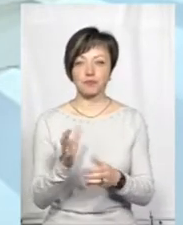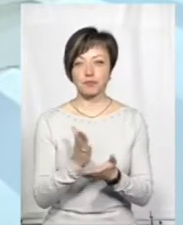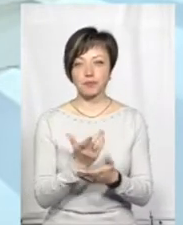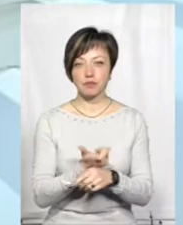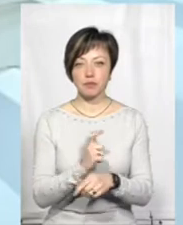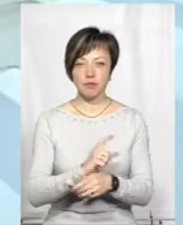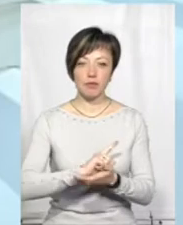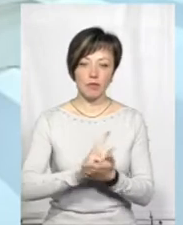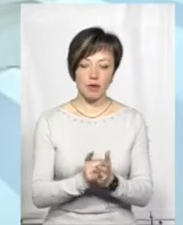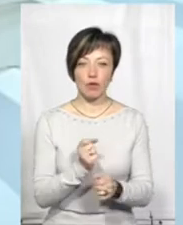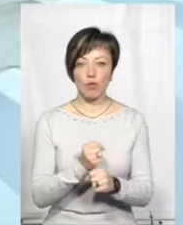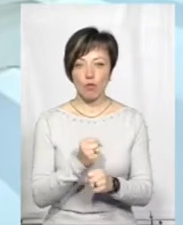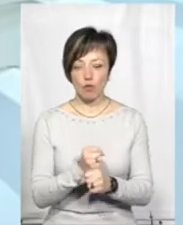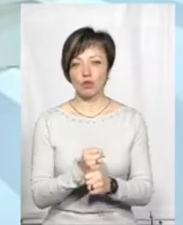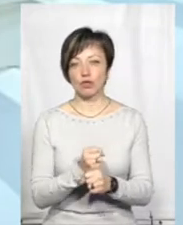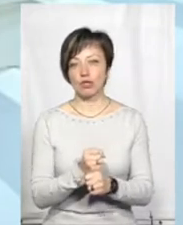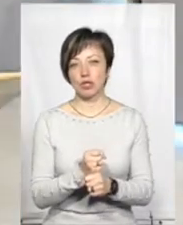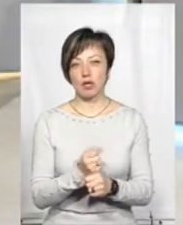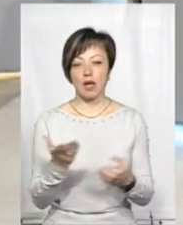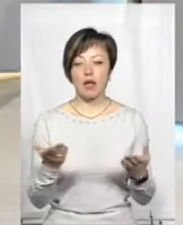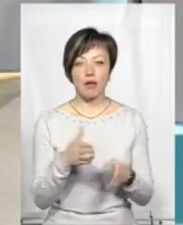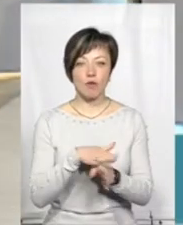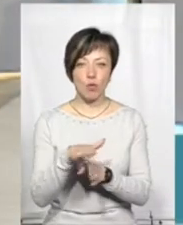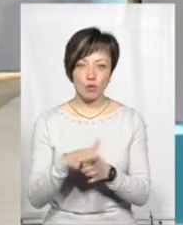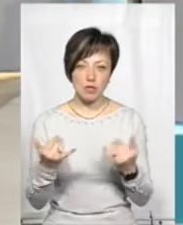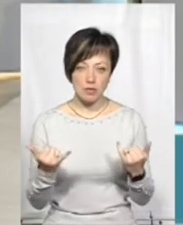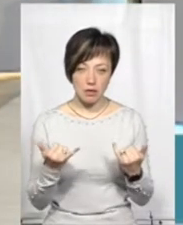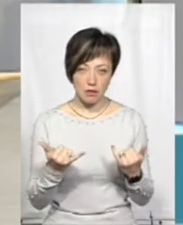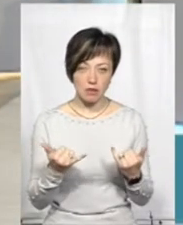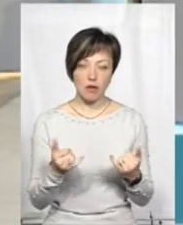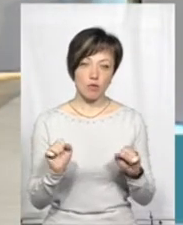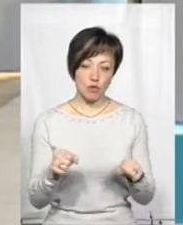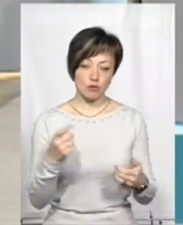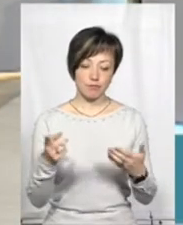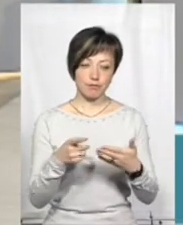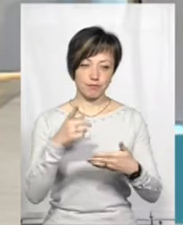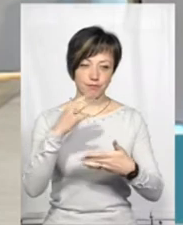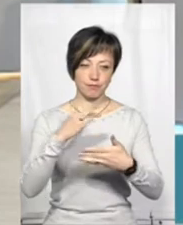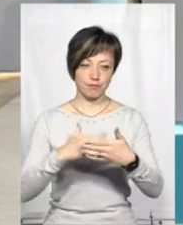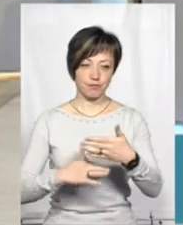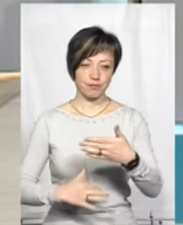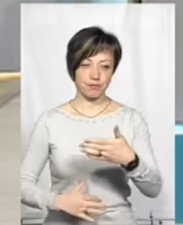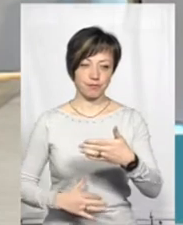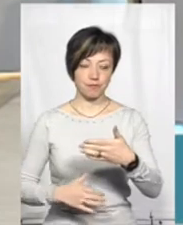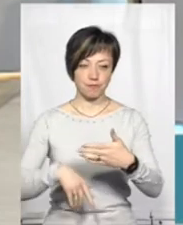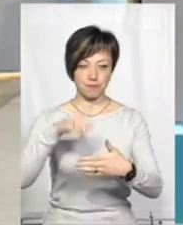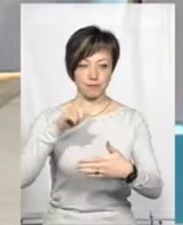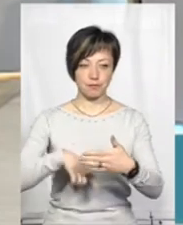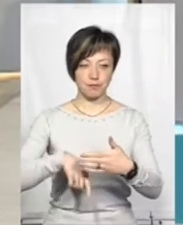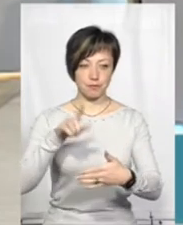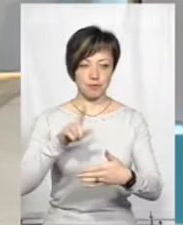більш такі оперативні, робочі, там які роботи проводяться, і там можете пролистати